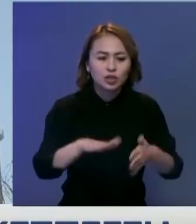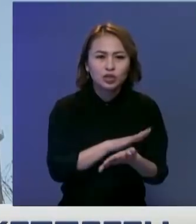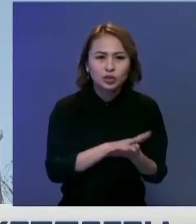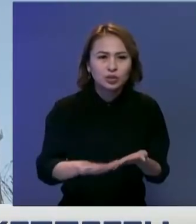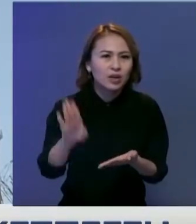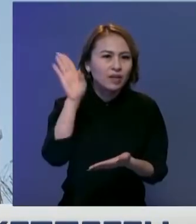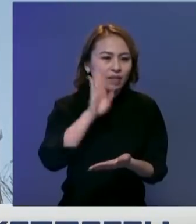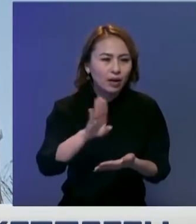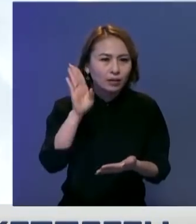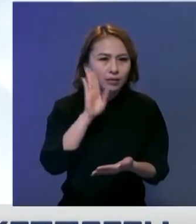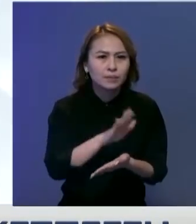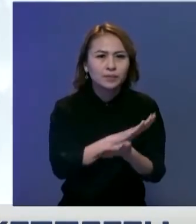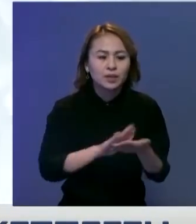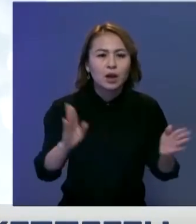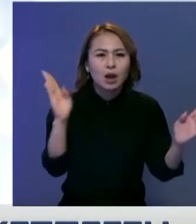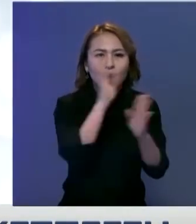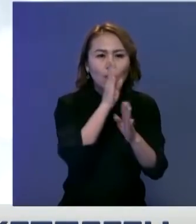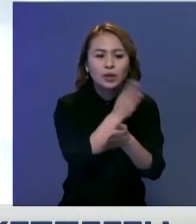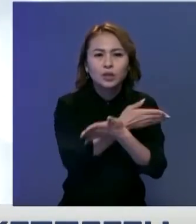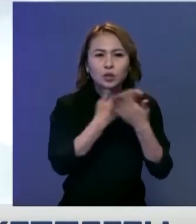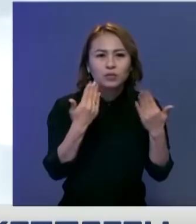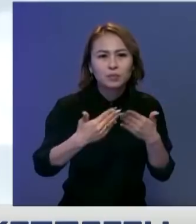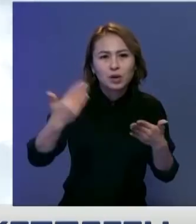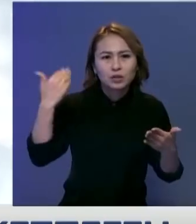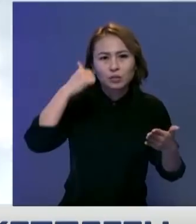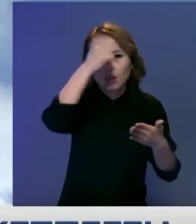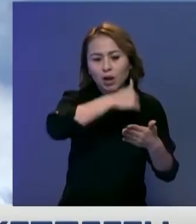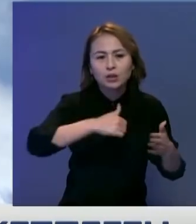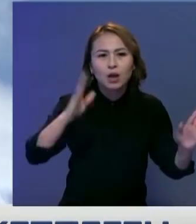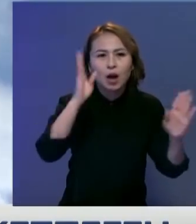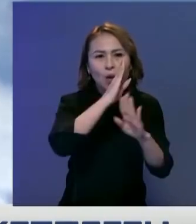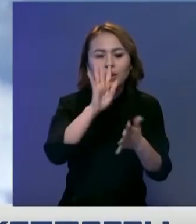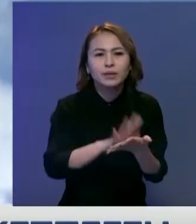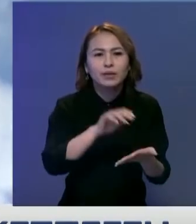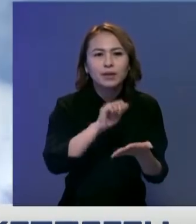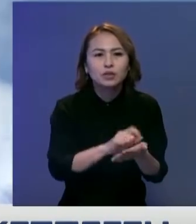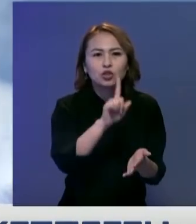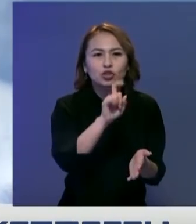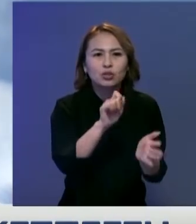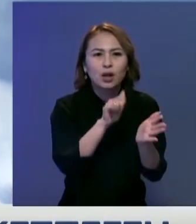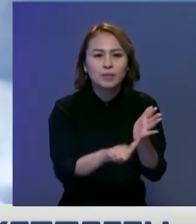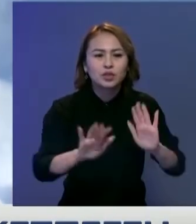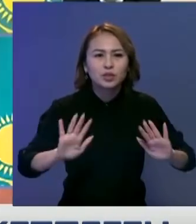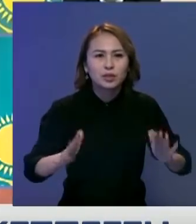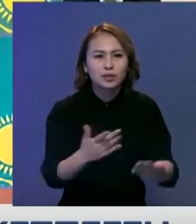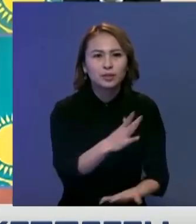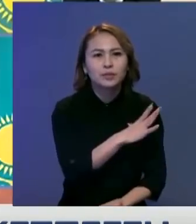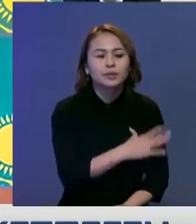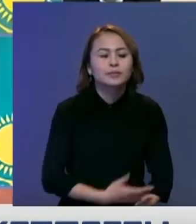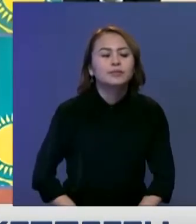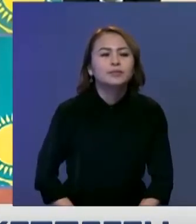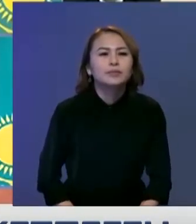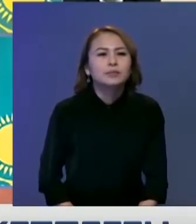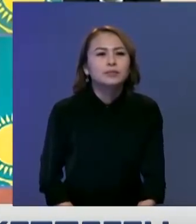емес, обылыста таза ауада жоқ. Бұлтырдың өзінді өңірді ауаны ласытаған 160 жағдайтыр келіпті. Біз